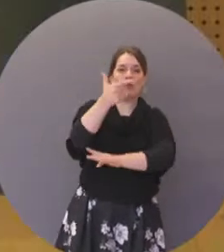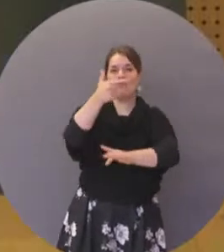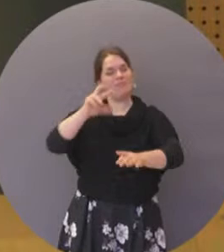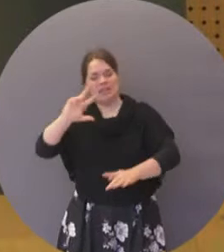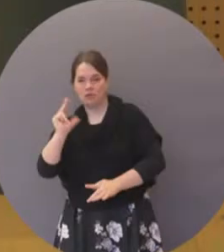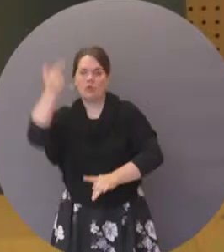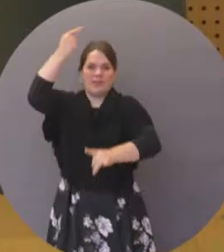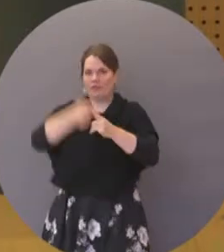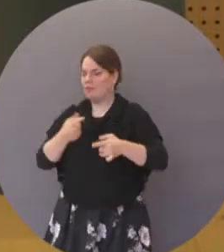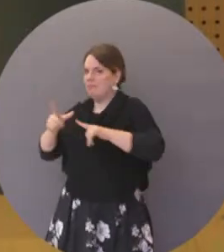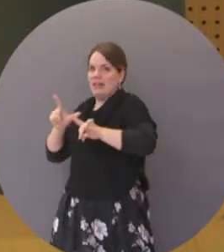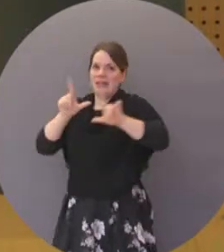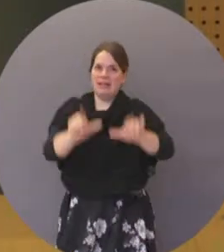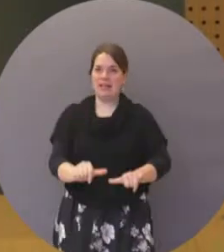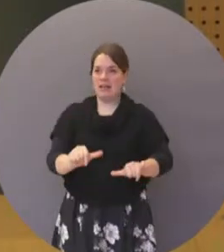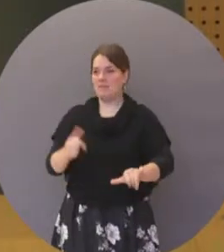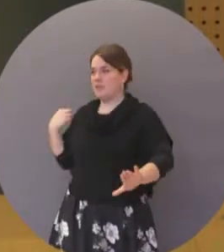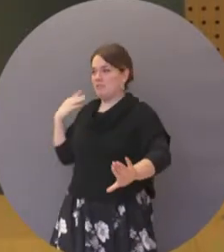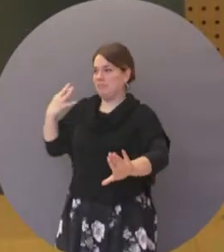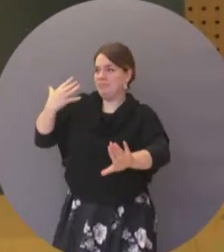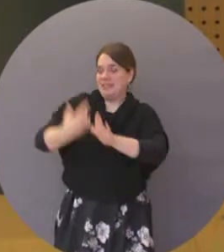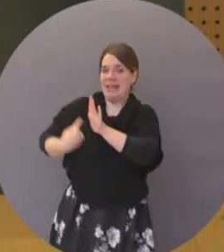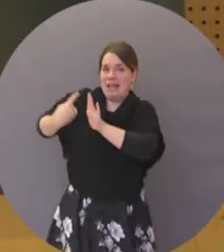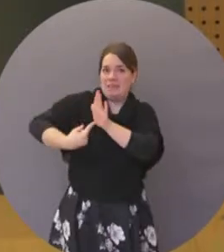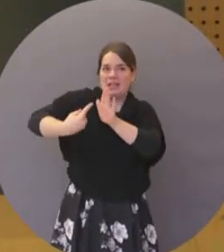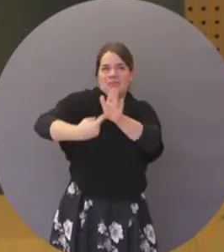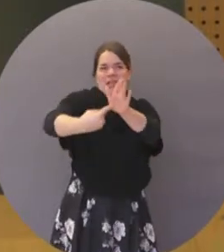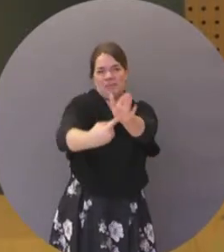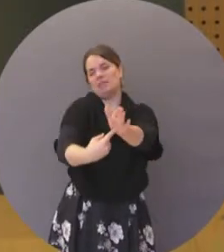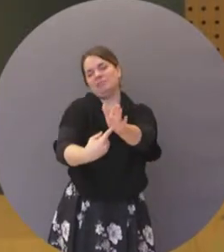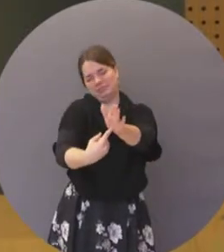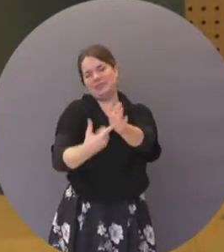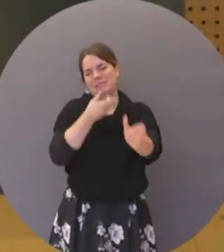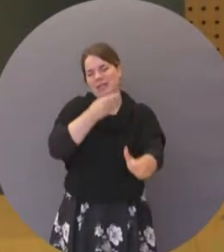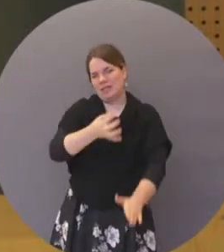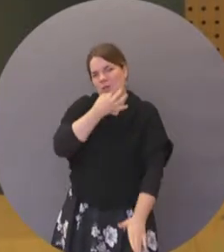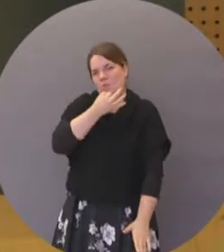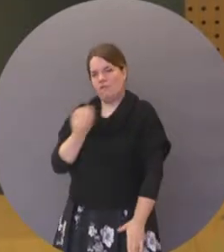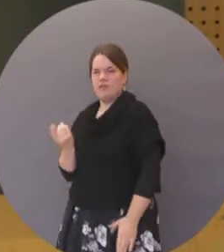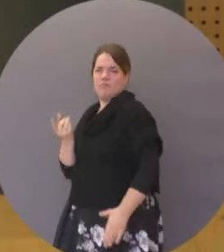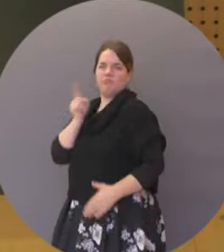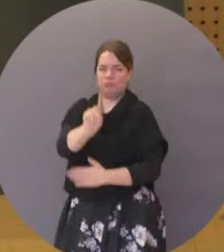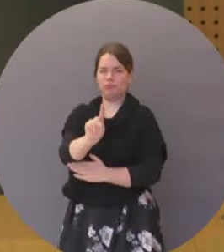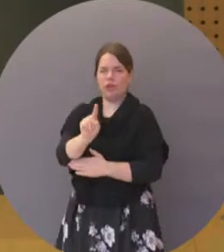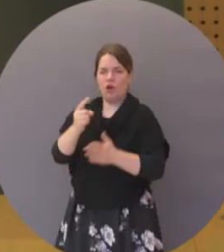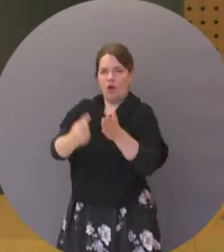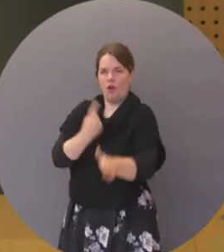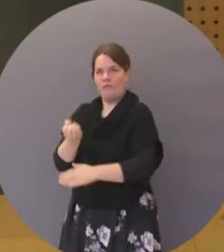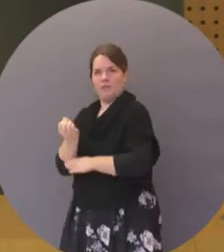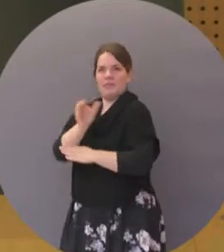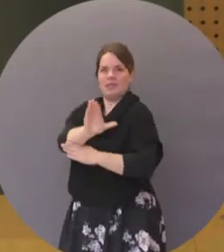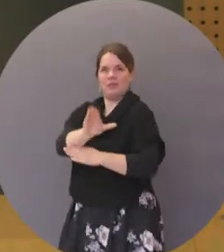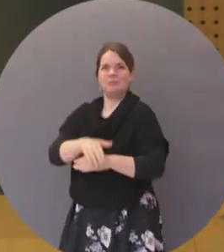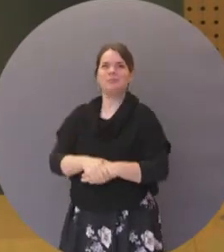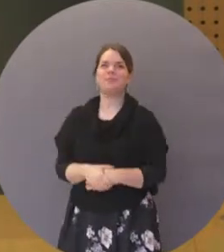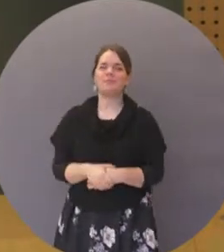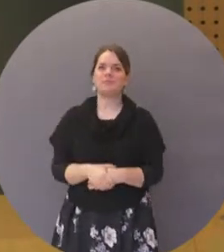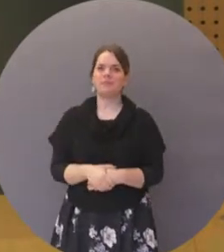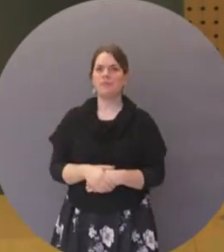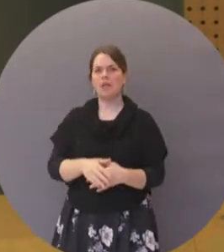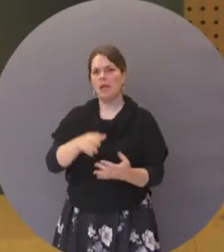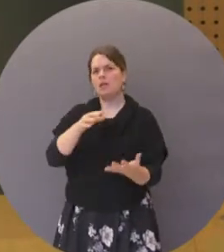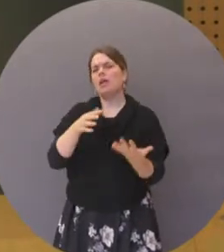sur ces dernières séances du dernier semestre de l'année 2022 une nouvelle fois sur la question